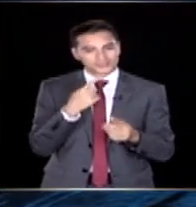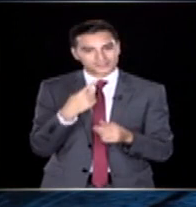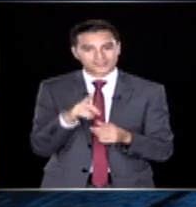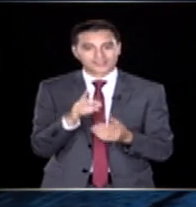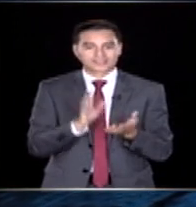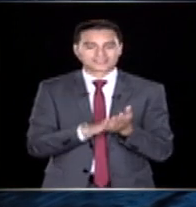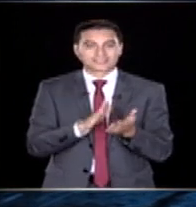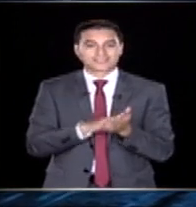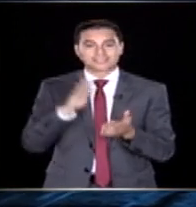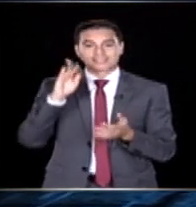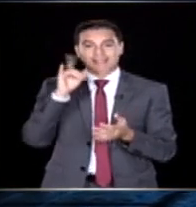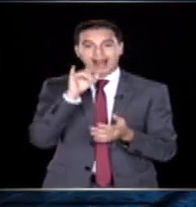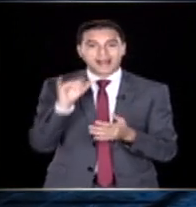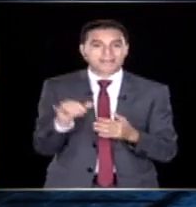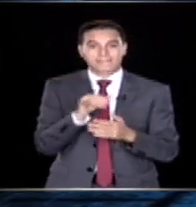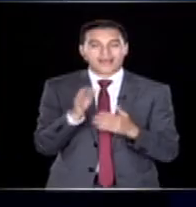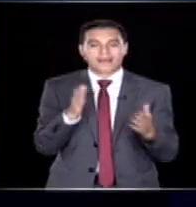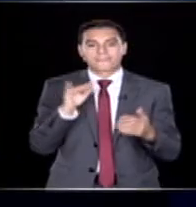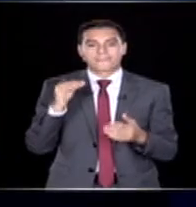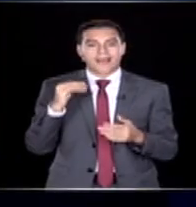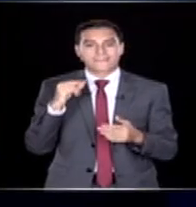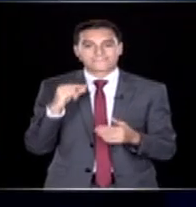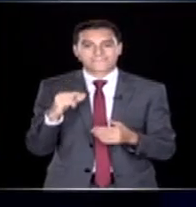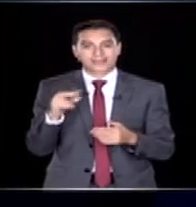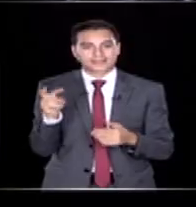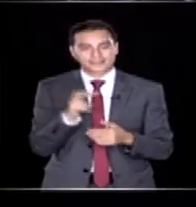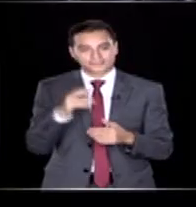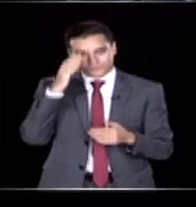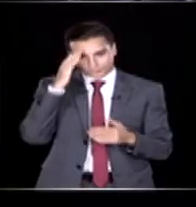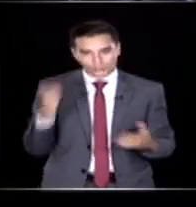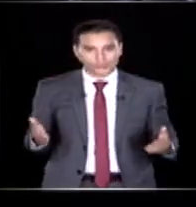كلنا سلمى ومحمد، محمد وسلمى. اتفضلوا.